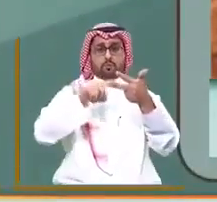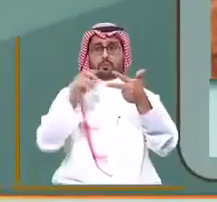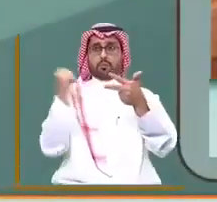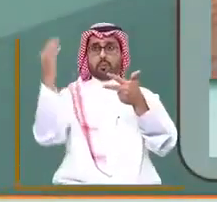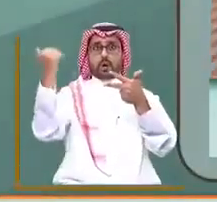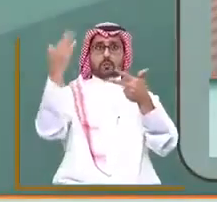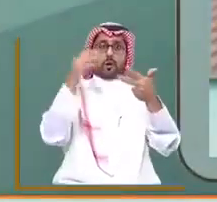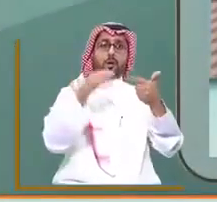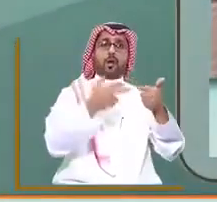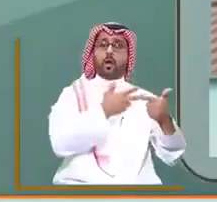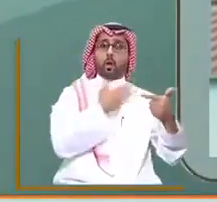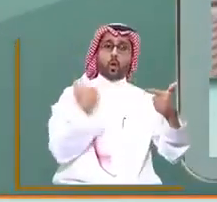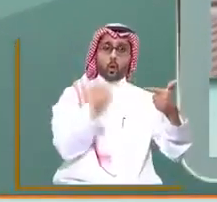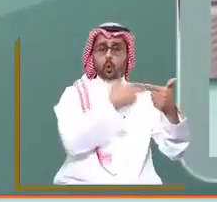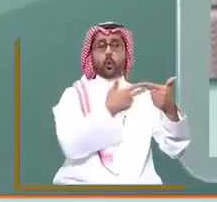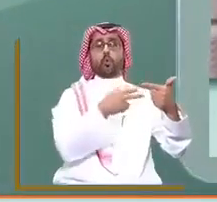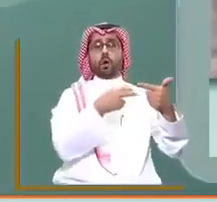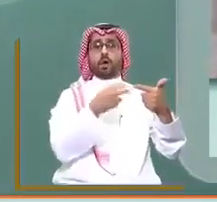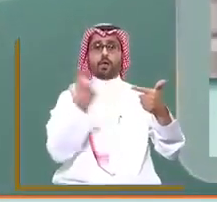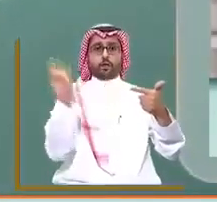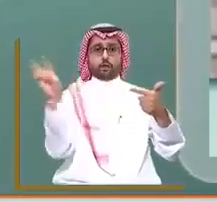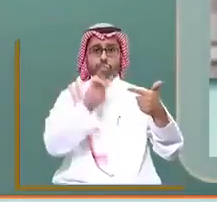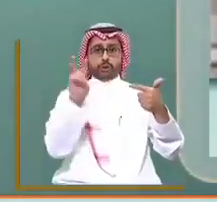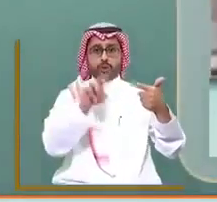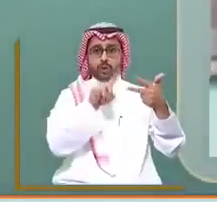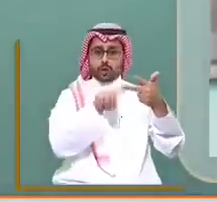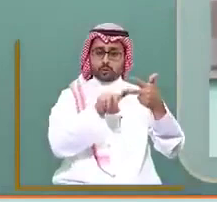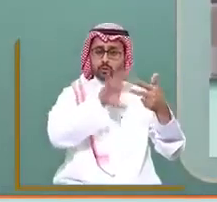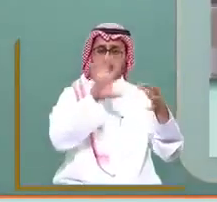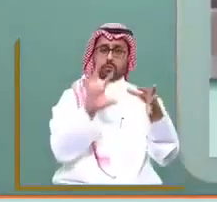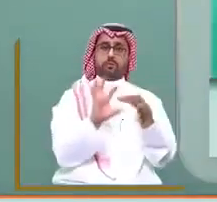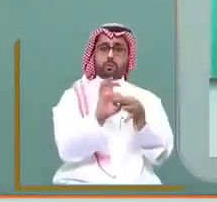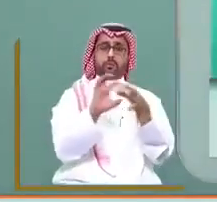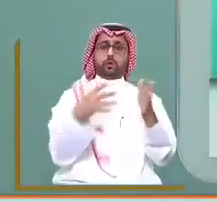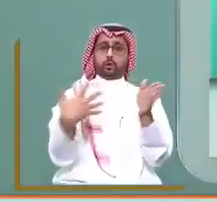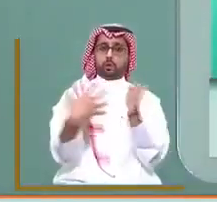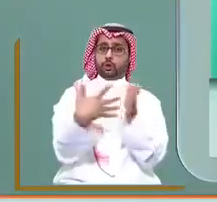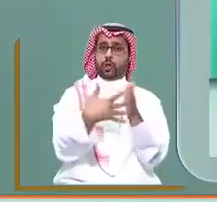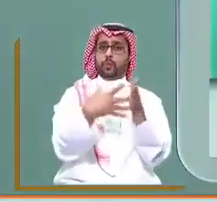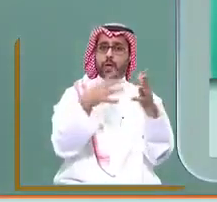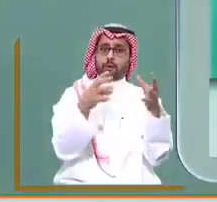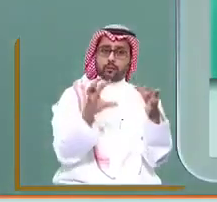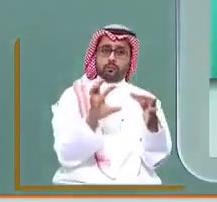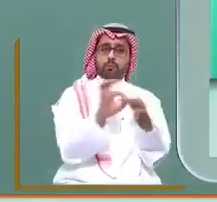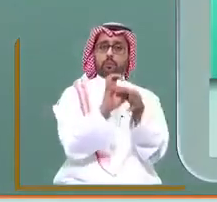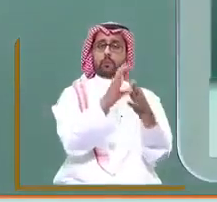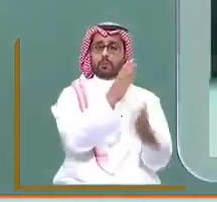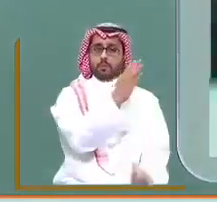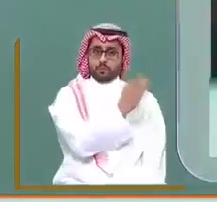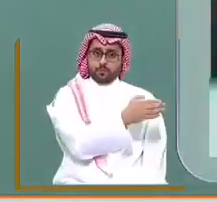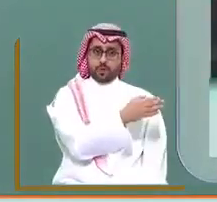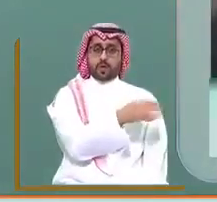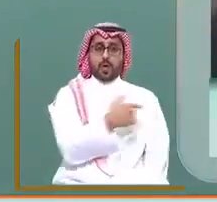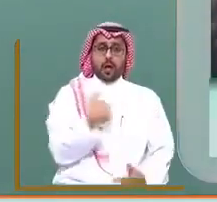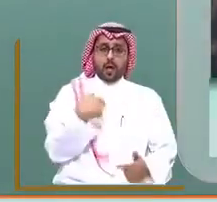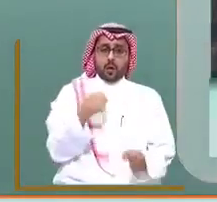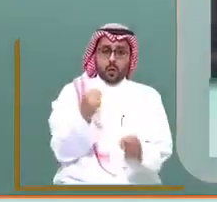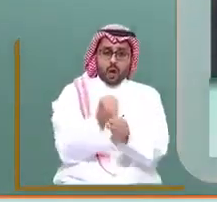في القطاعين العام والخاص، كذلك الأوساط الأكاديمية. هدفنا دائما تصميم